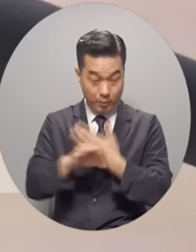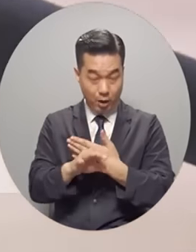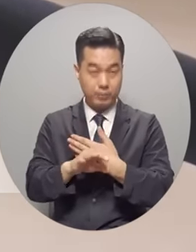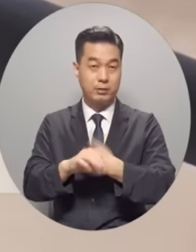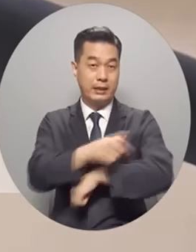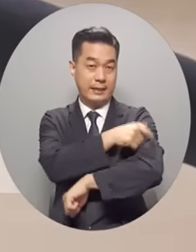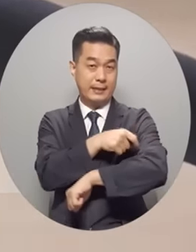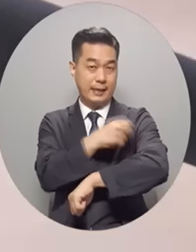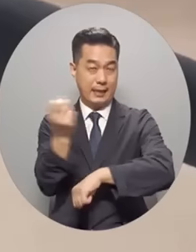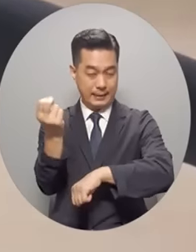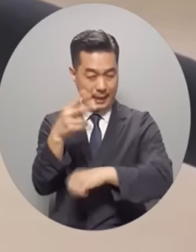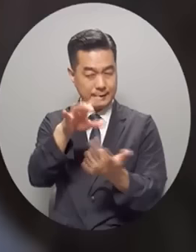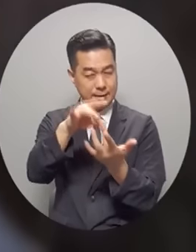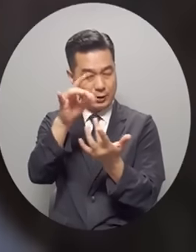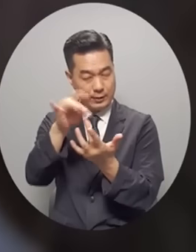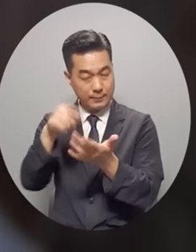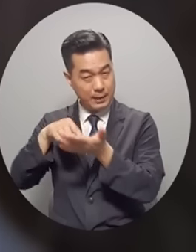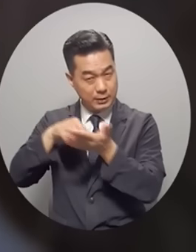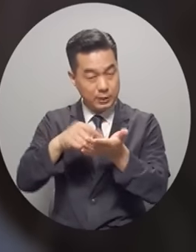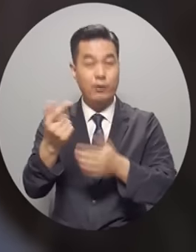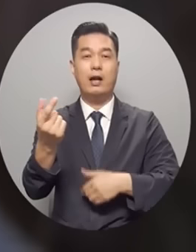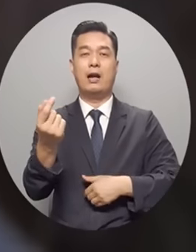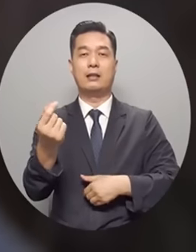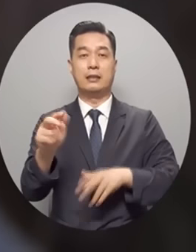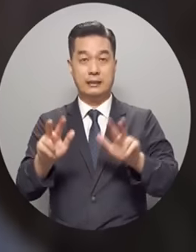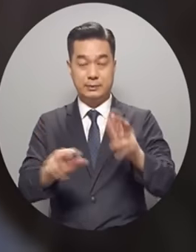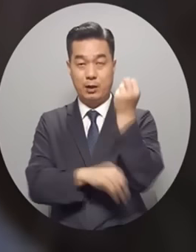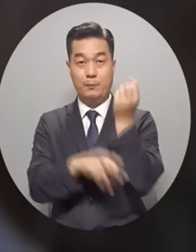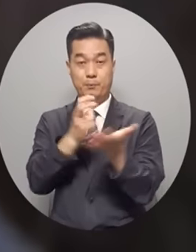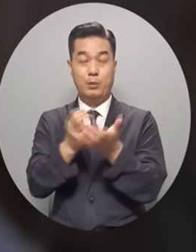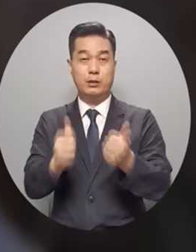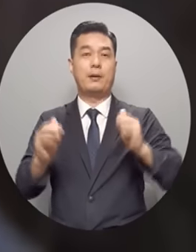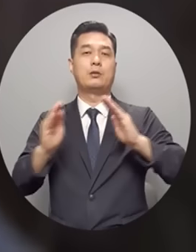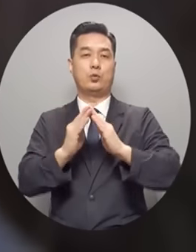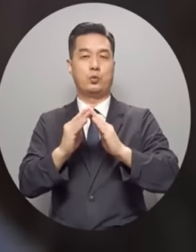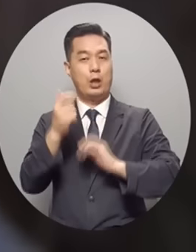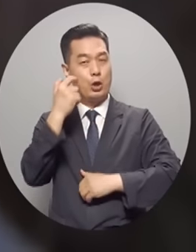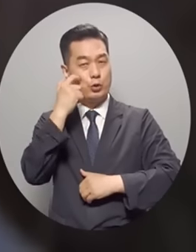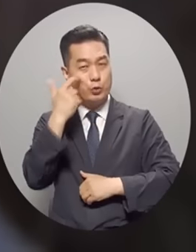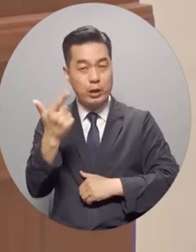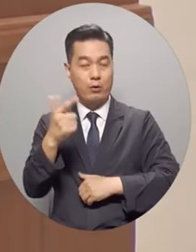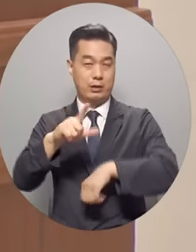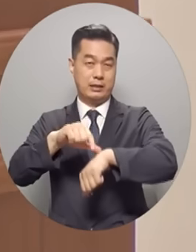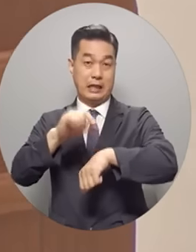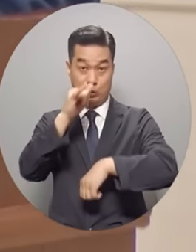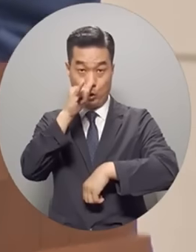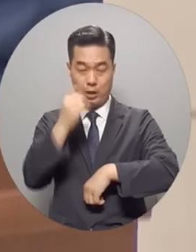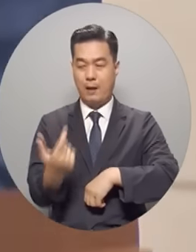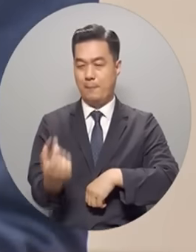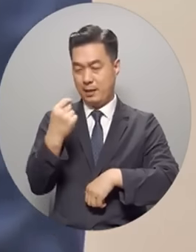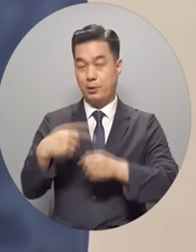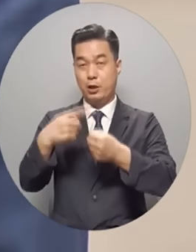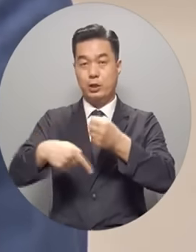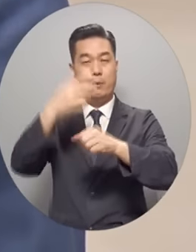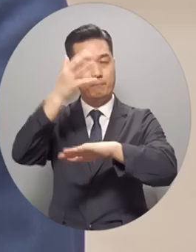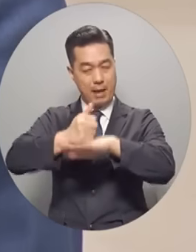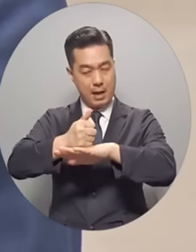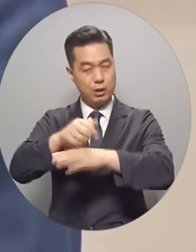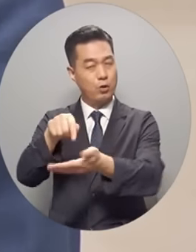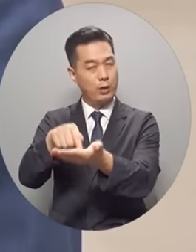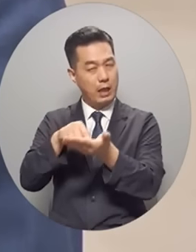시도할 것으로 예상됩니다 헌재 탄핵 심리는 최장 6개월이 걸리지만 이러면 연말쯤 결론이 날